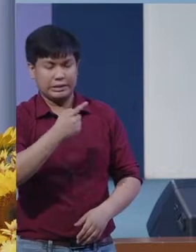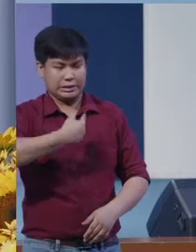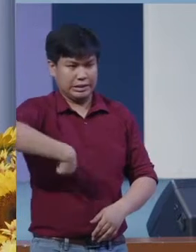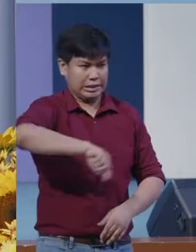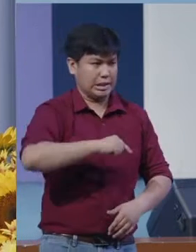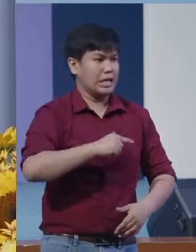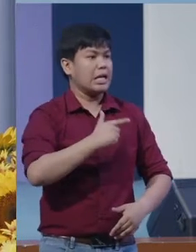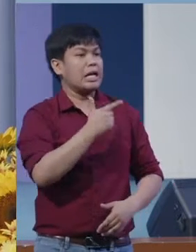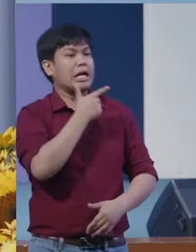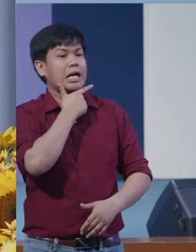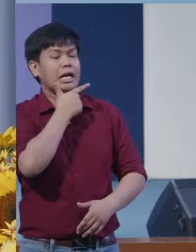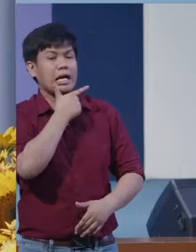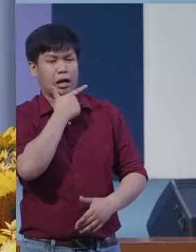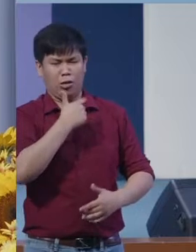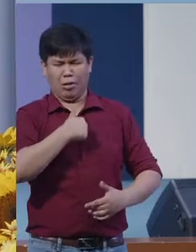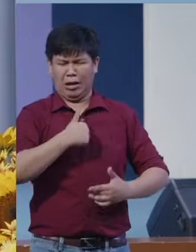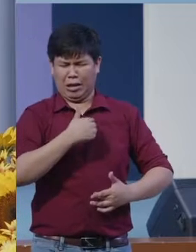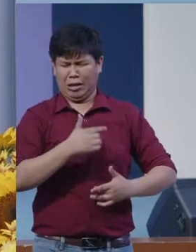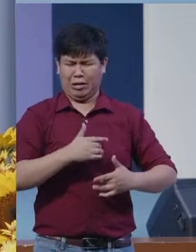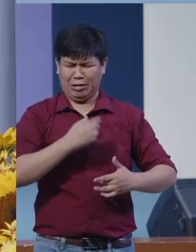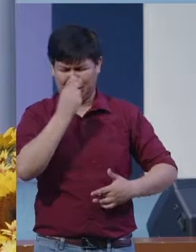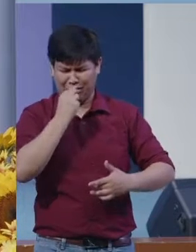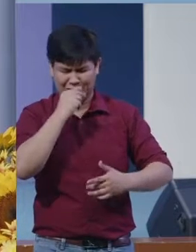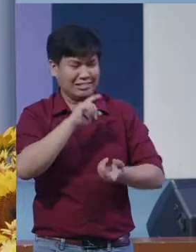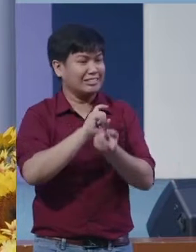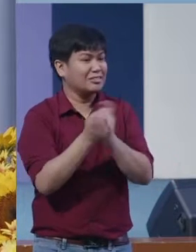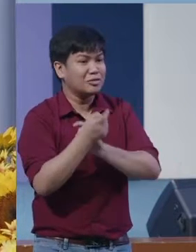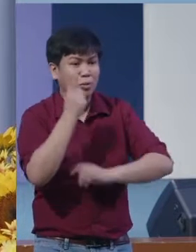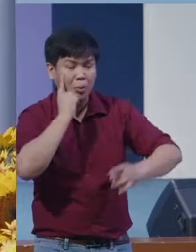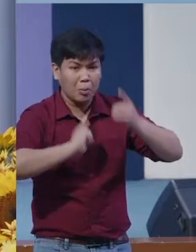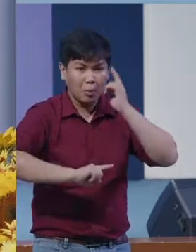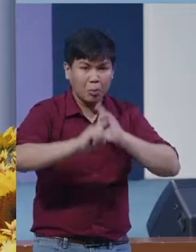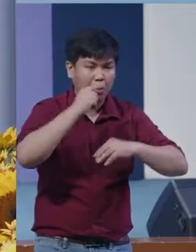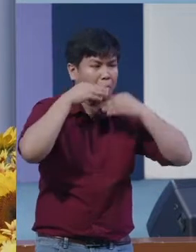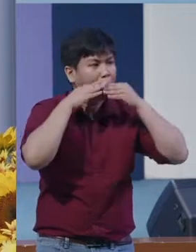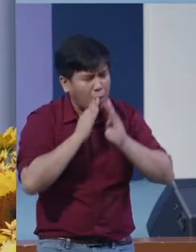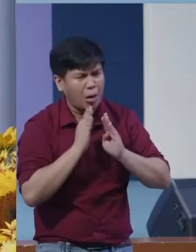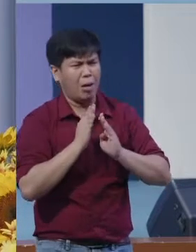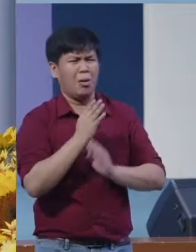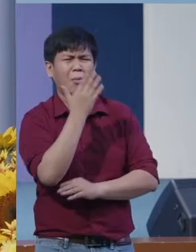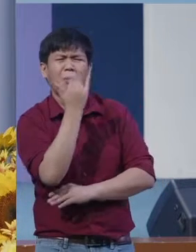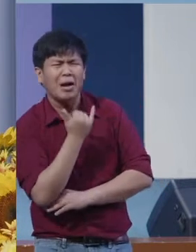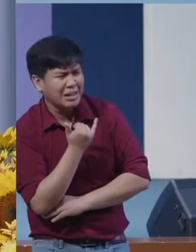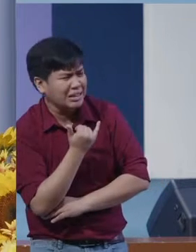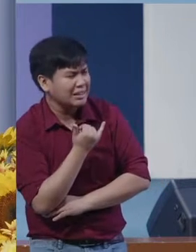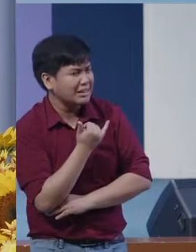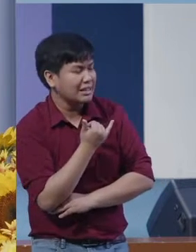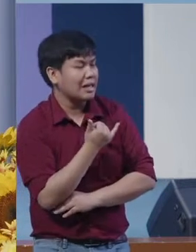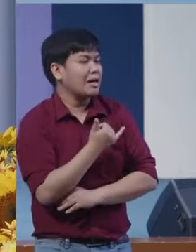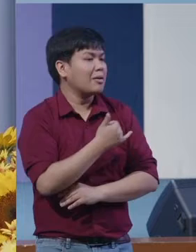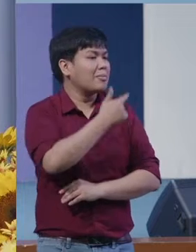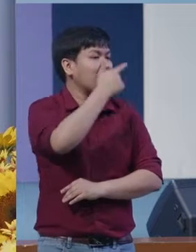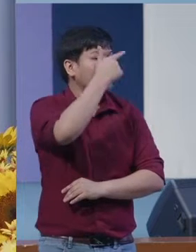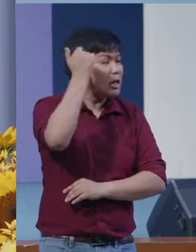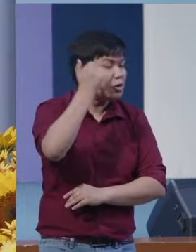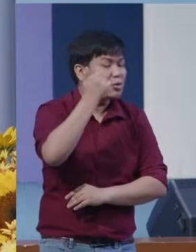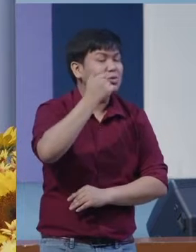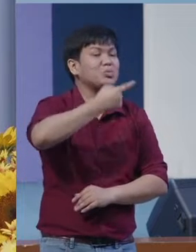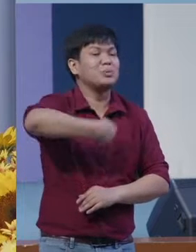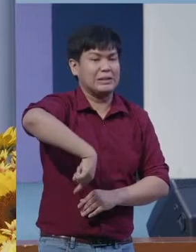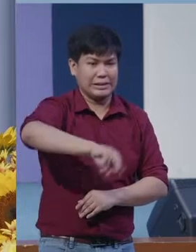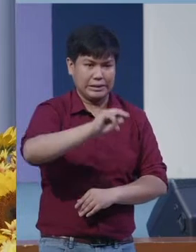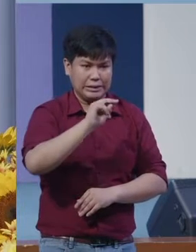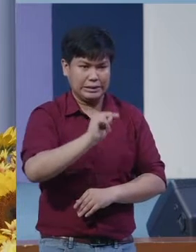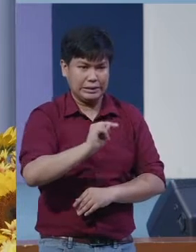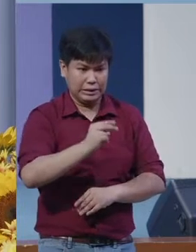be turned to mourning and your joy to gloom. Isang panawagan na humingi ng tawad sa